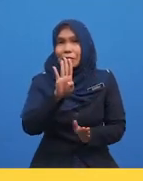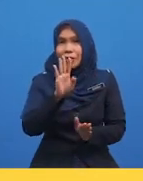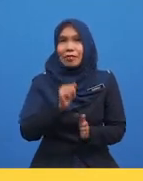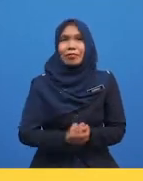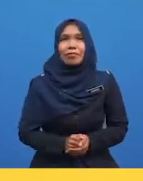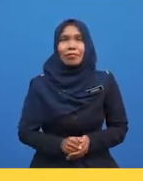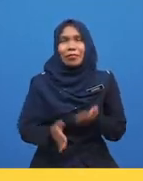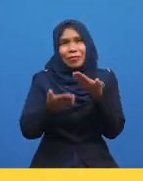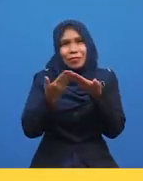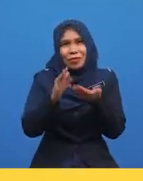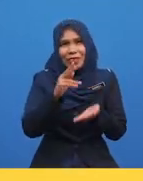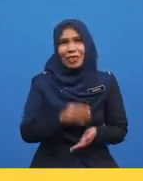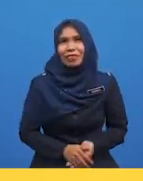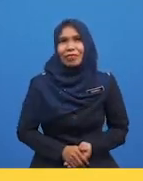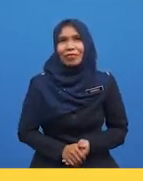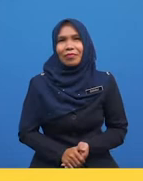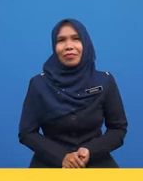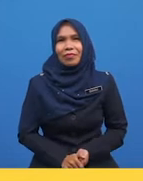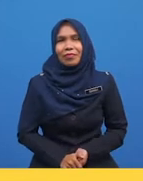3/4. Mudah bukan?